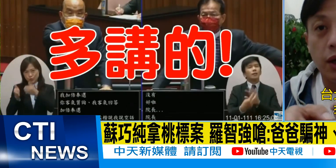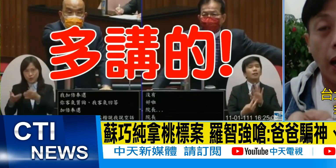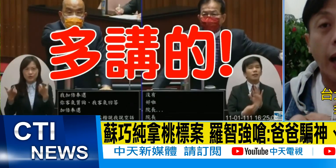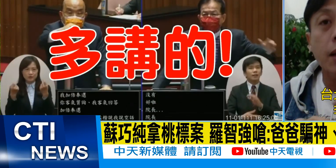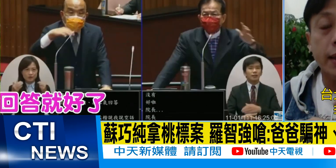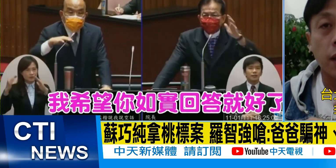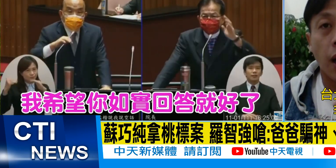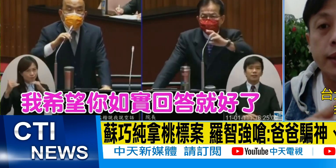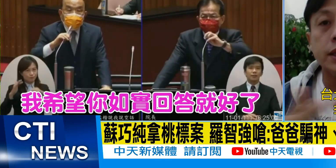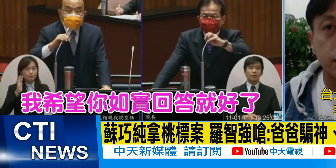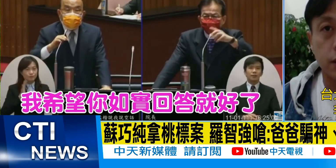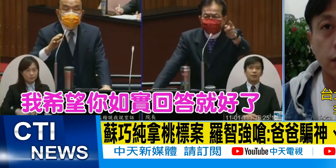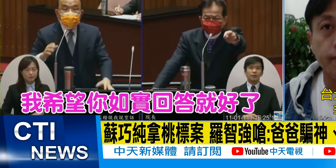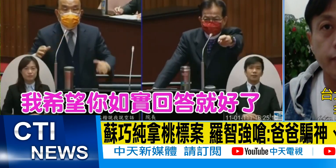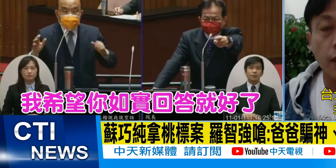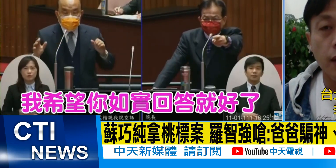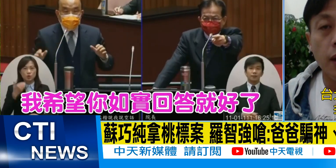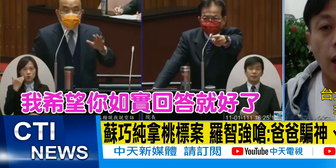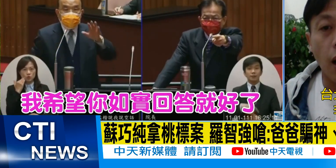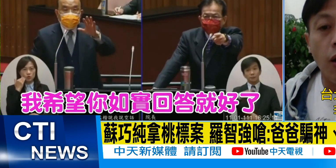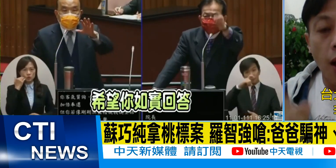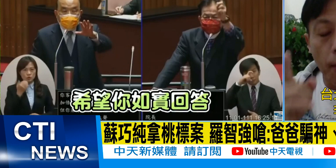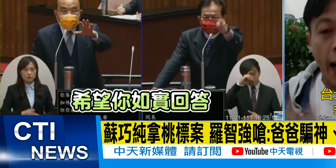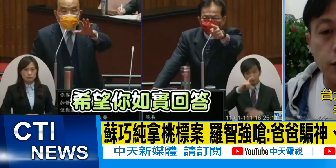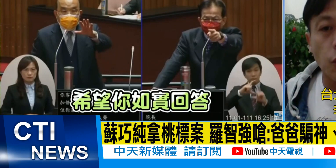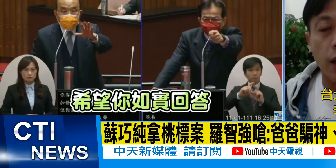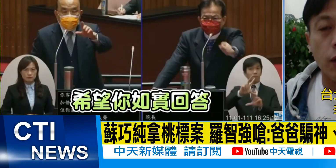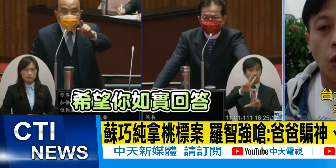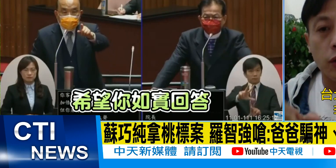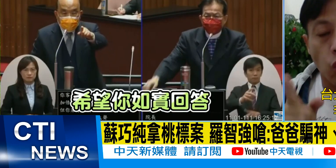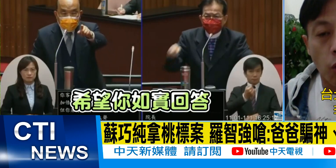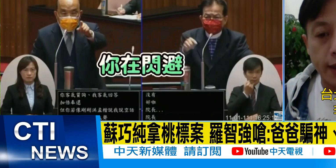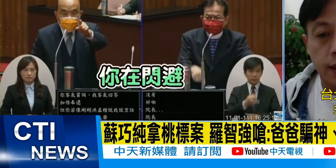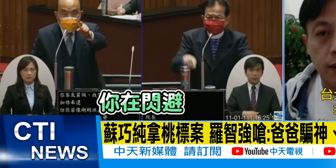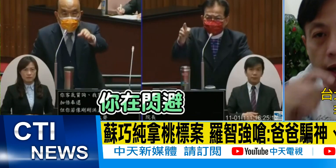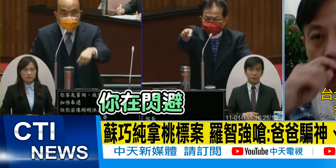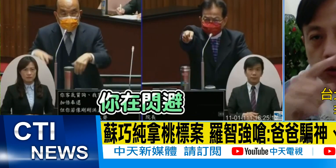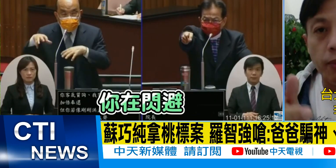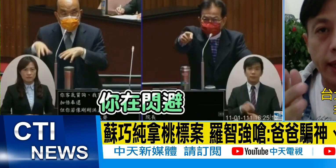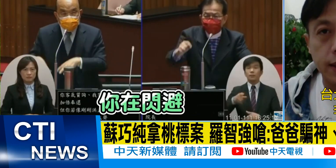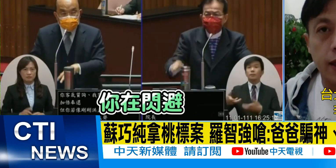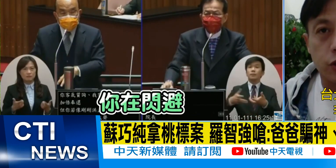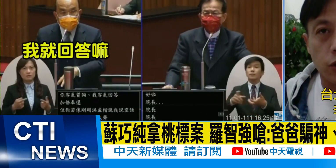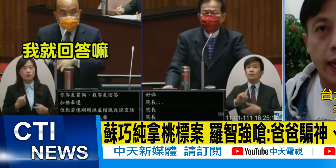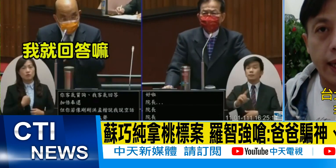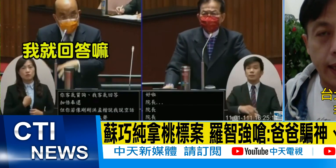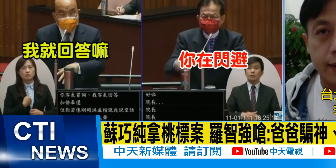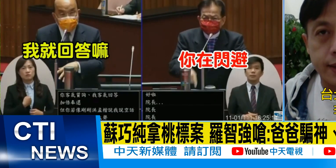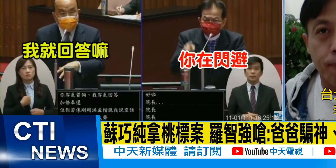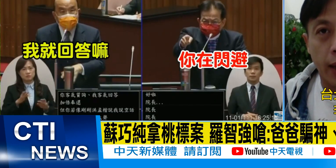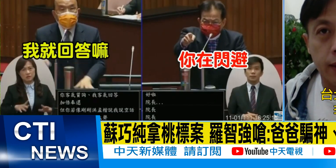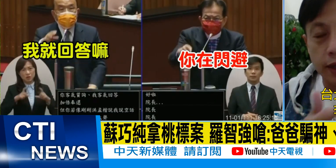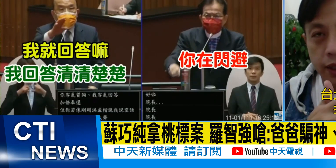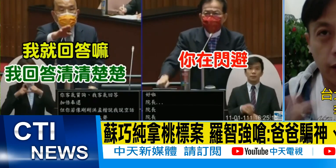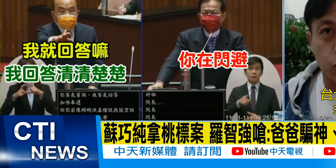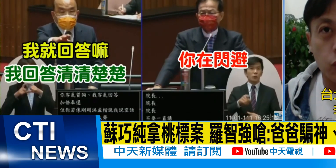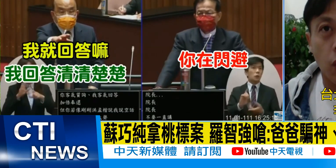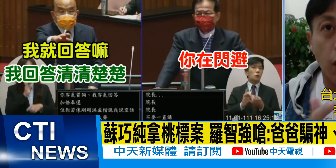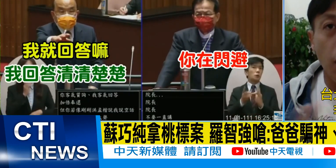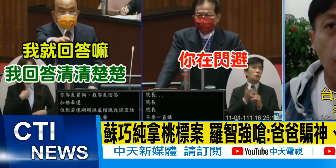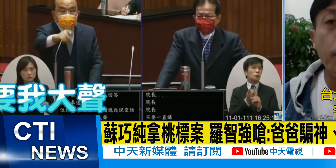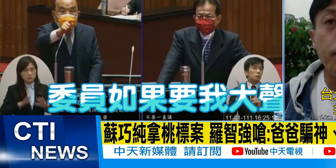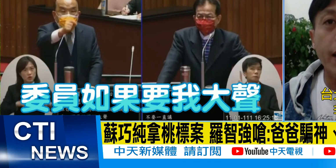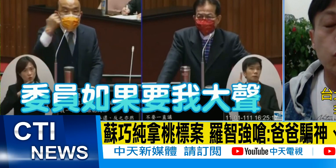说啊，你卖者啊，请辞。然后马英九要求周美青那时候在银行上班，也要